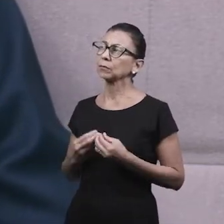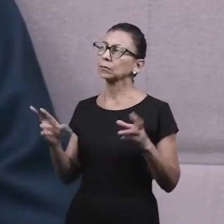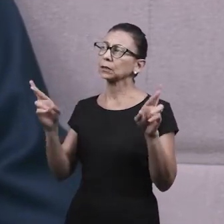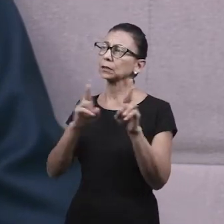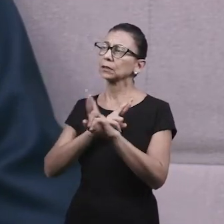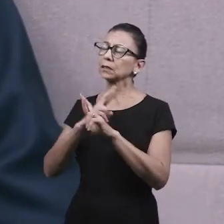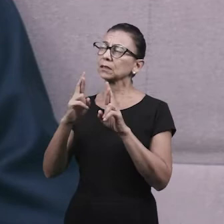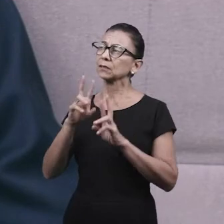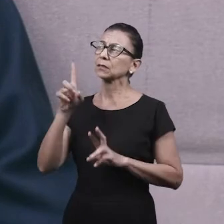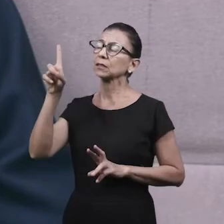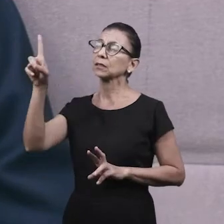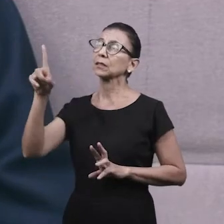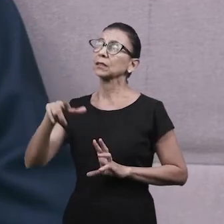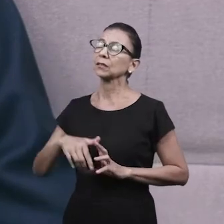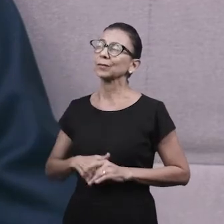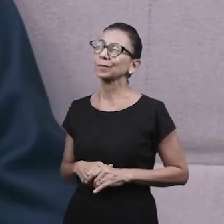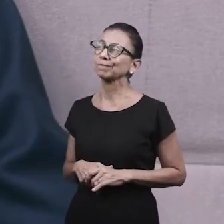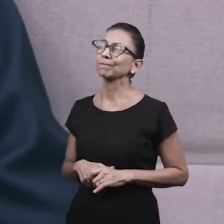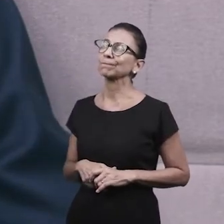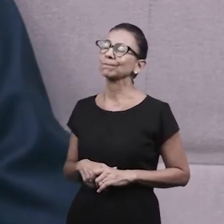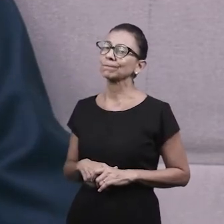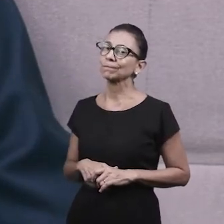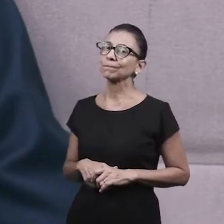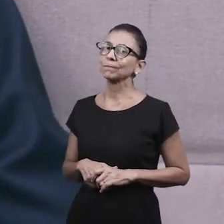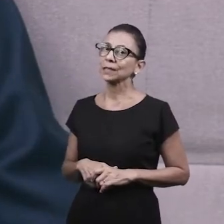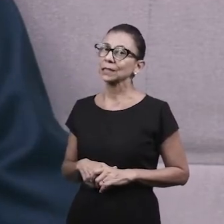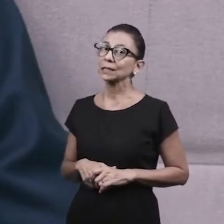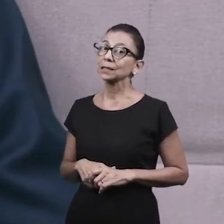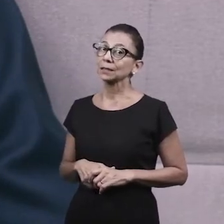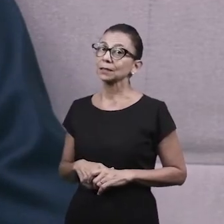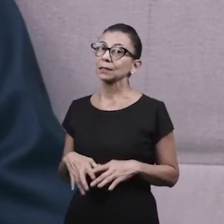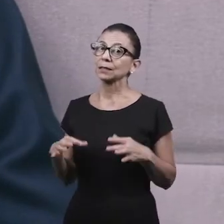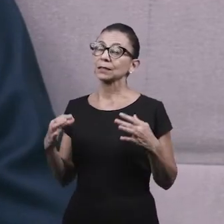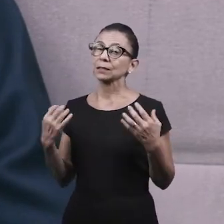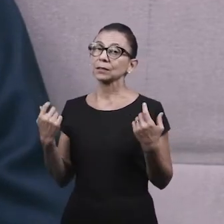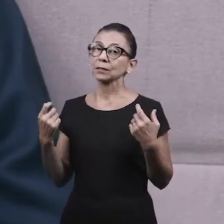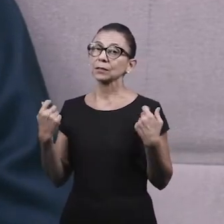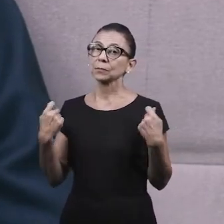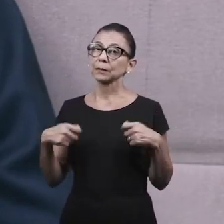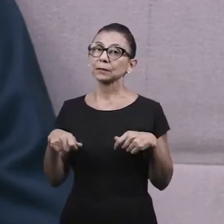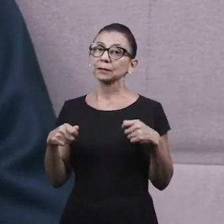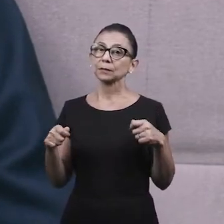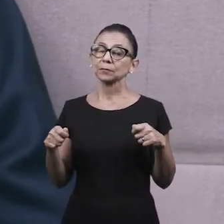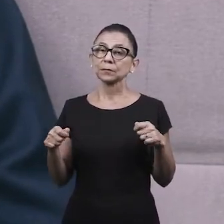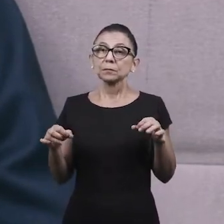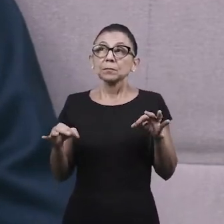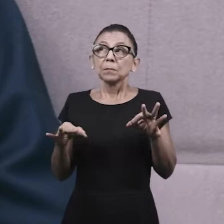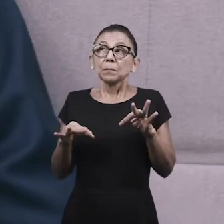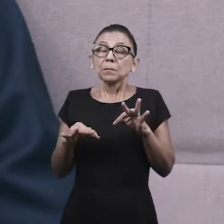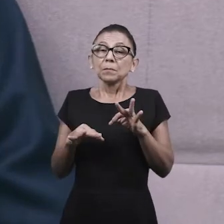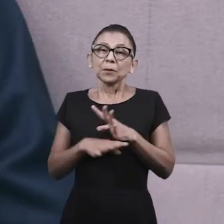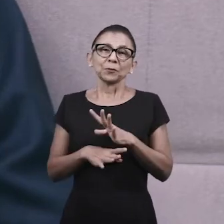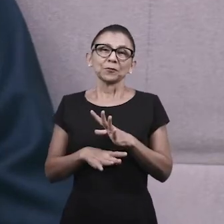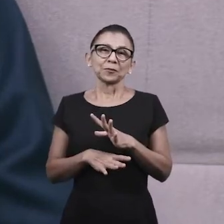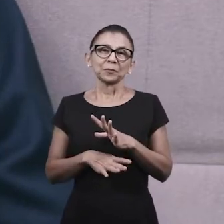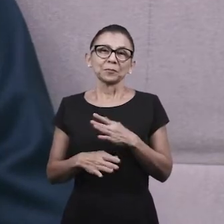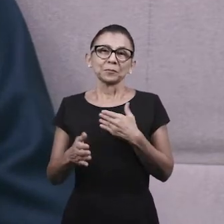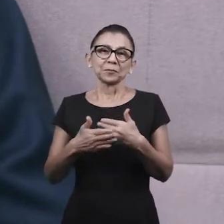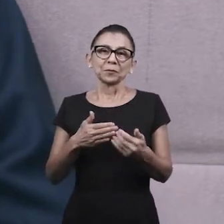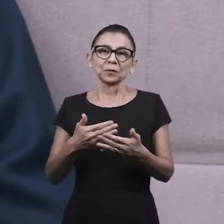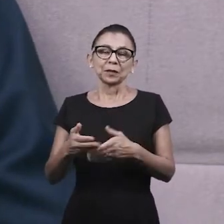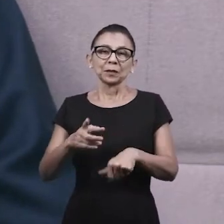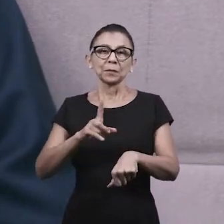Comme si l'appel, comme si l'enlèvement est aujourd'hui, maintenant. Reçois